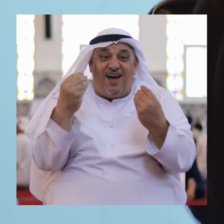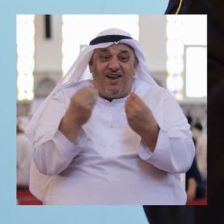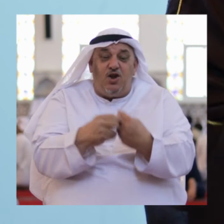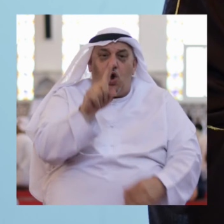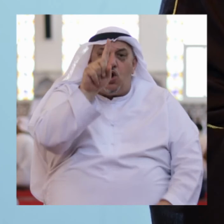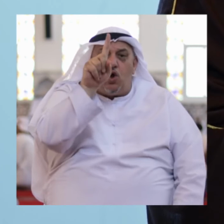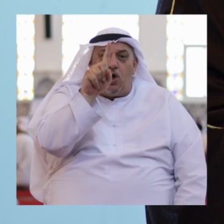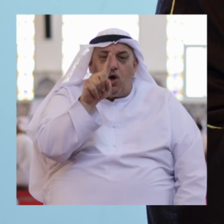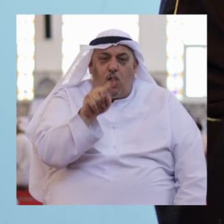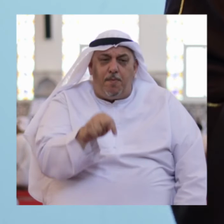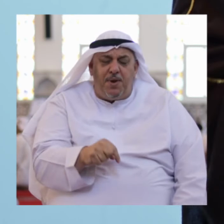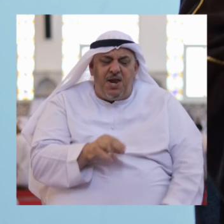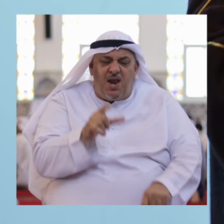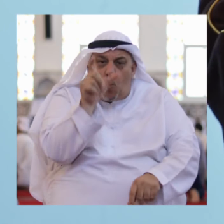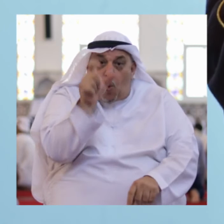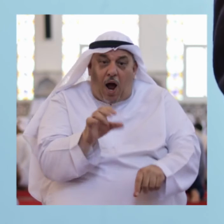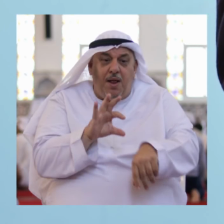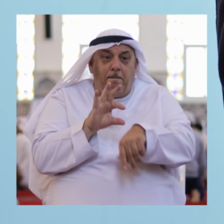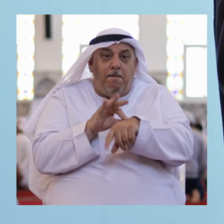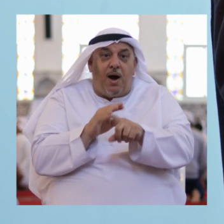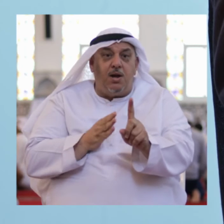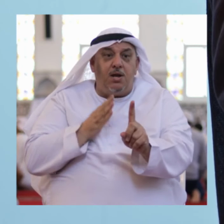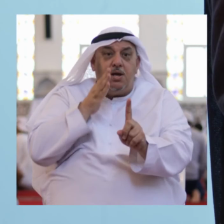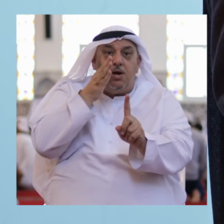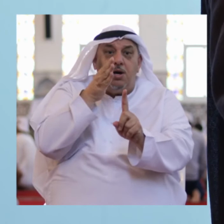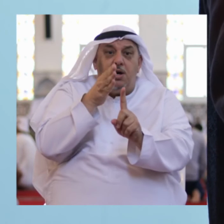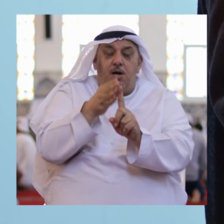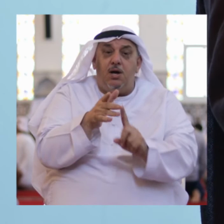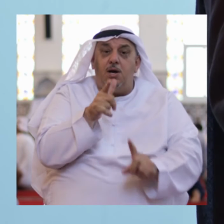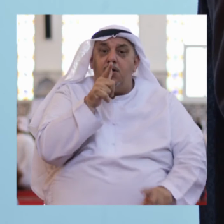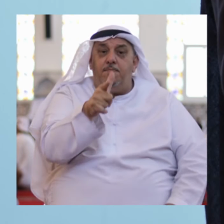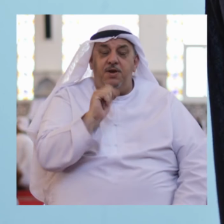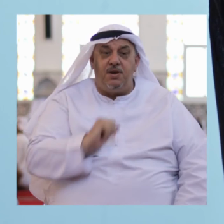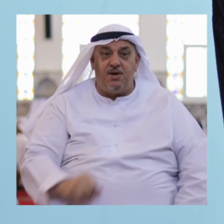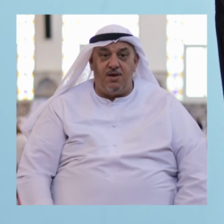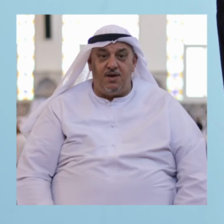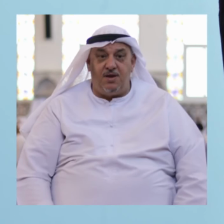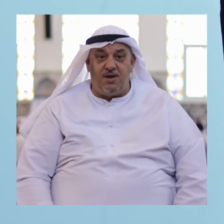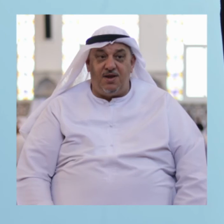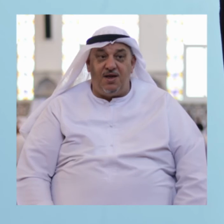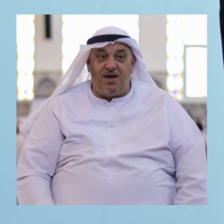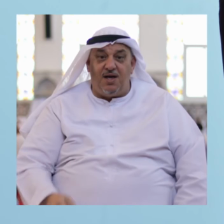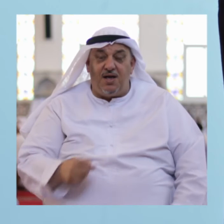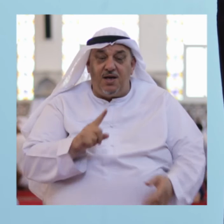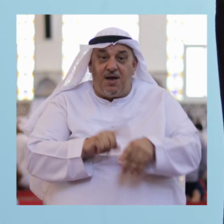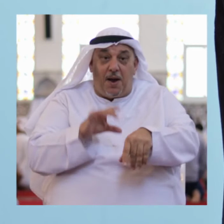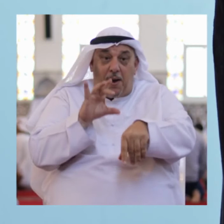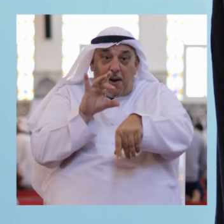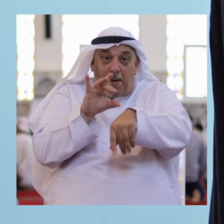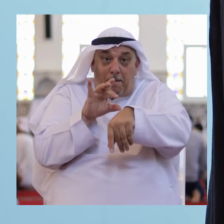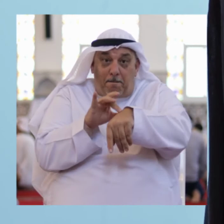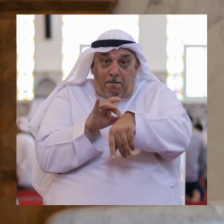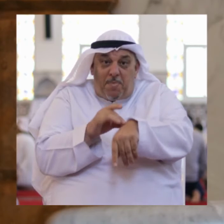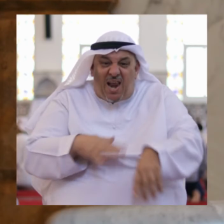مريضه وقال لها ان مرض المسلم